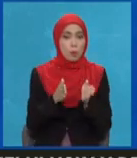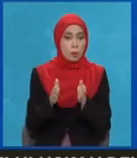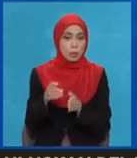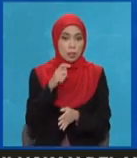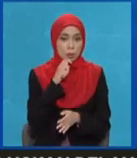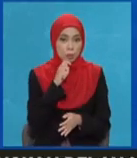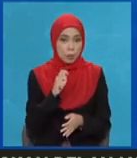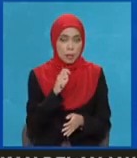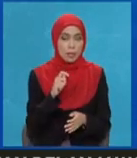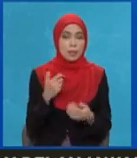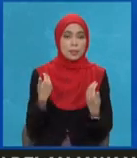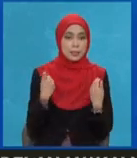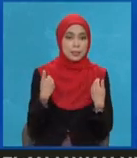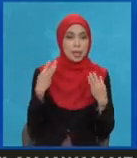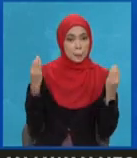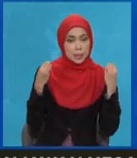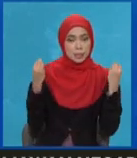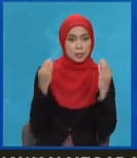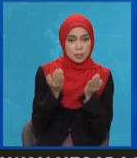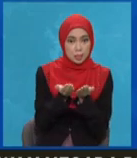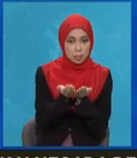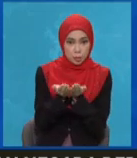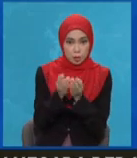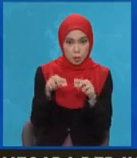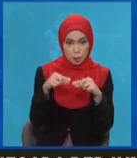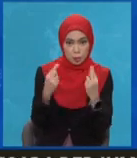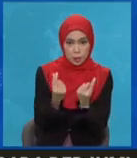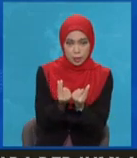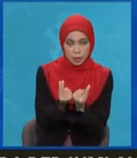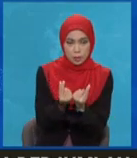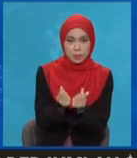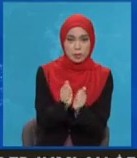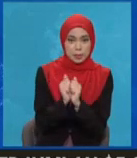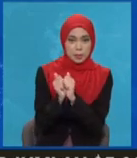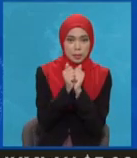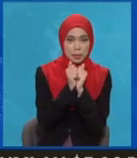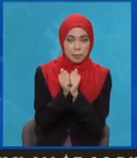Program Kali kedua itu diadakan pagi tadi di infocoba